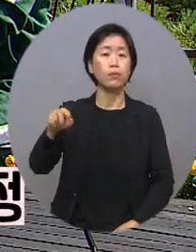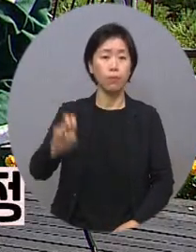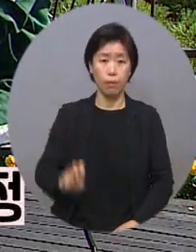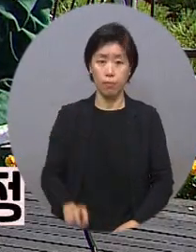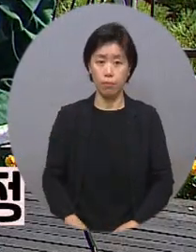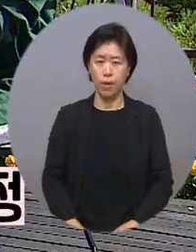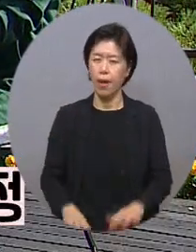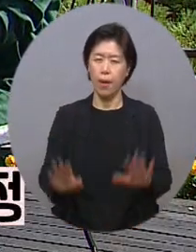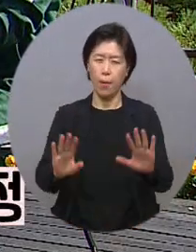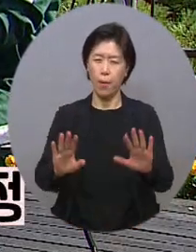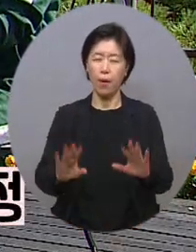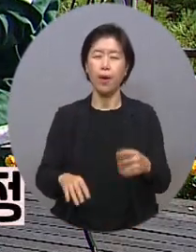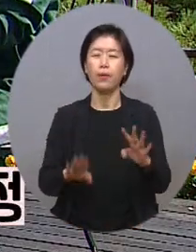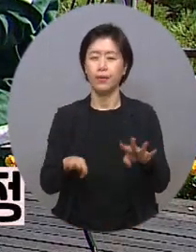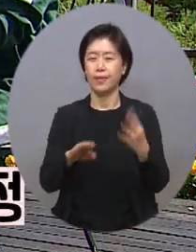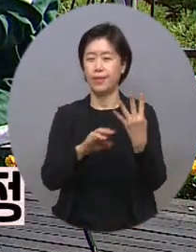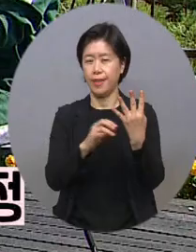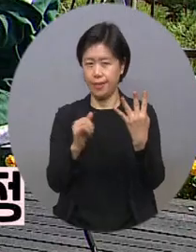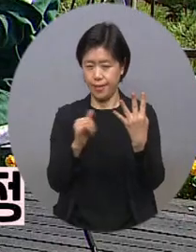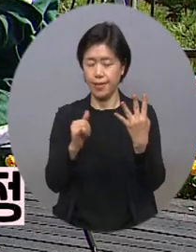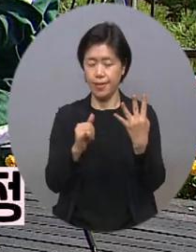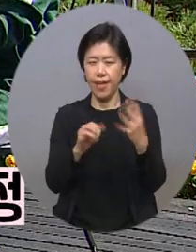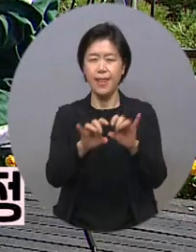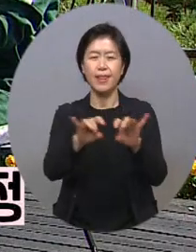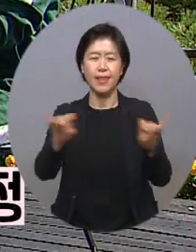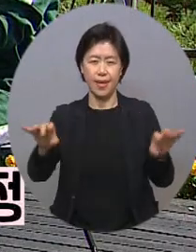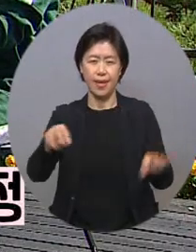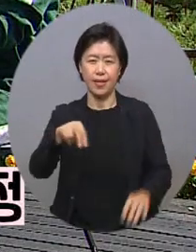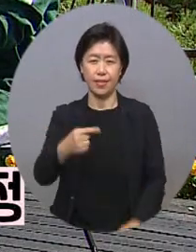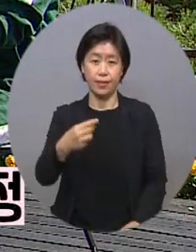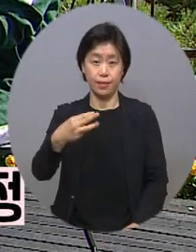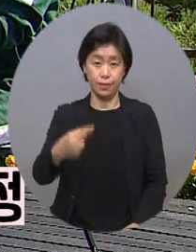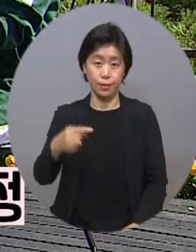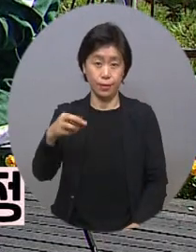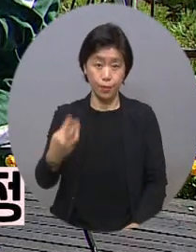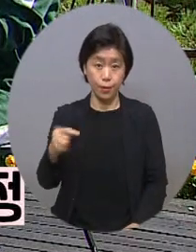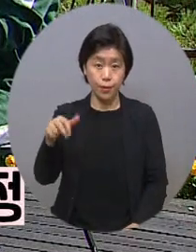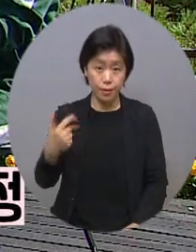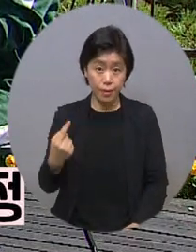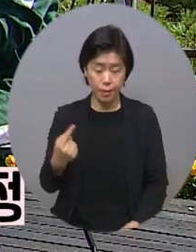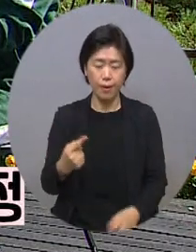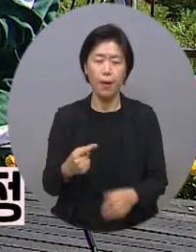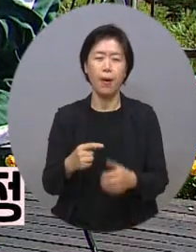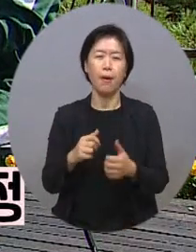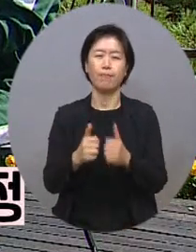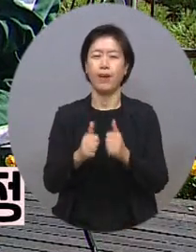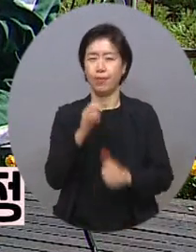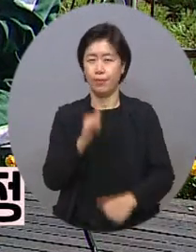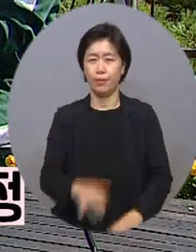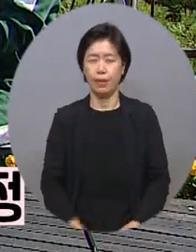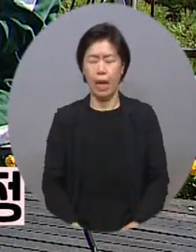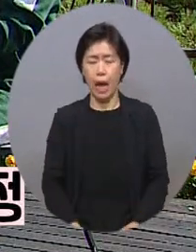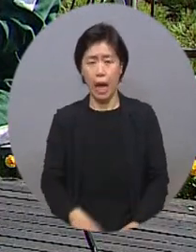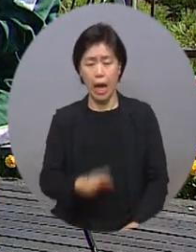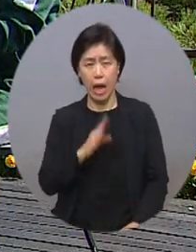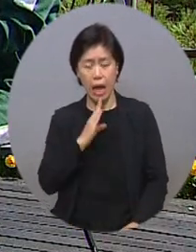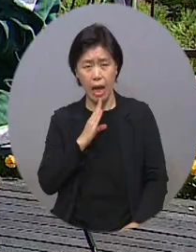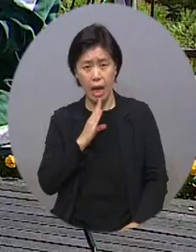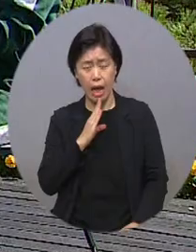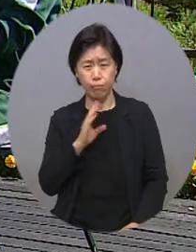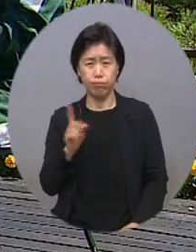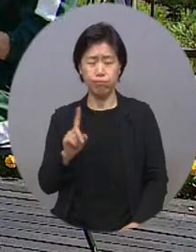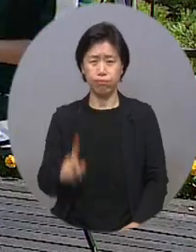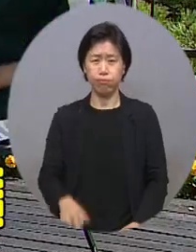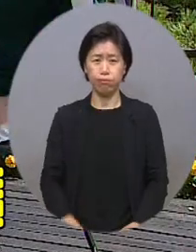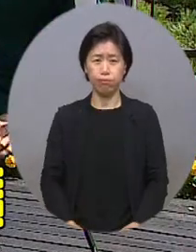오늘은 4인 각각 개인별 스트로크 방식으로 게임이 치러질 예정입니다. 와. 오 마이 갓. 기댈